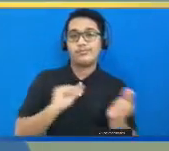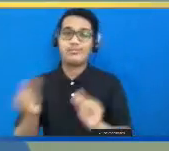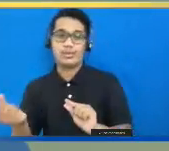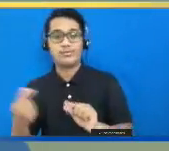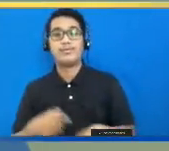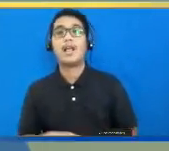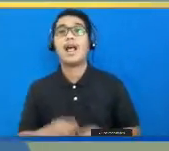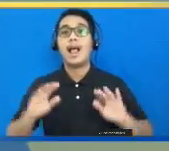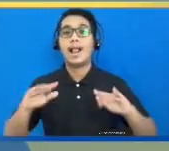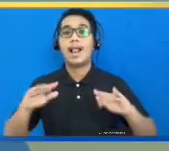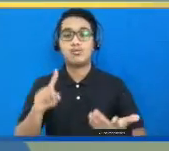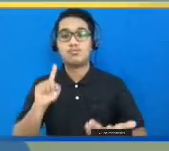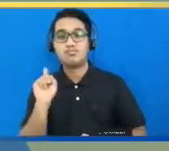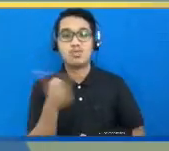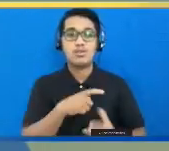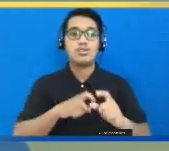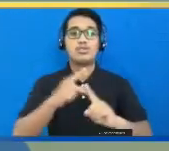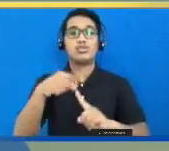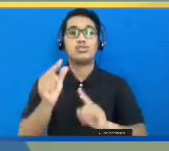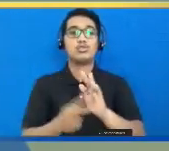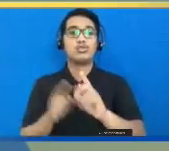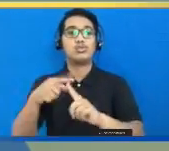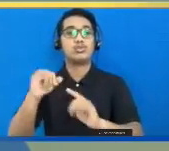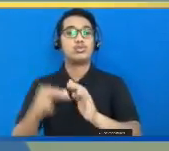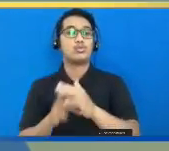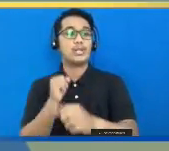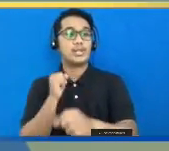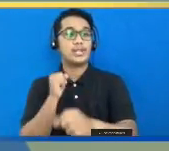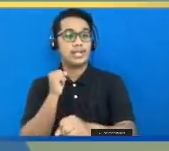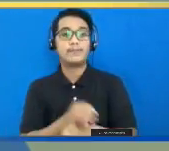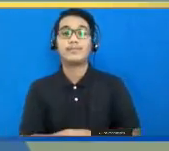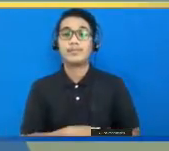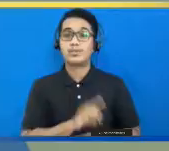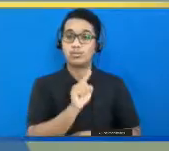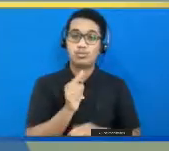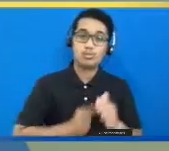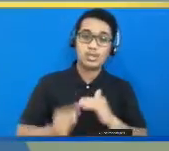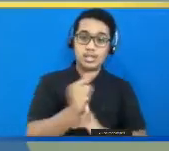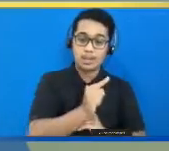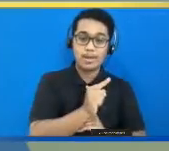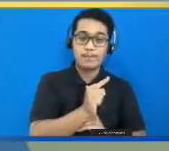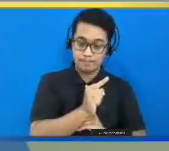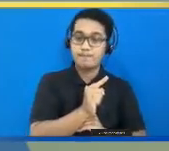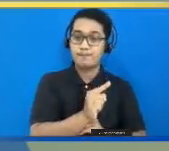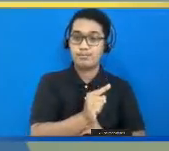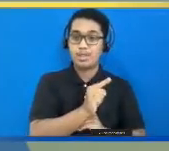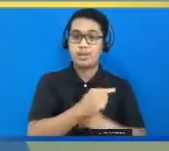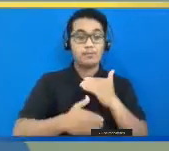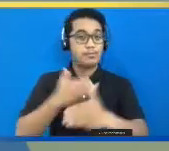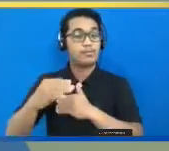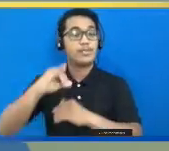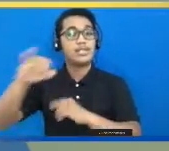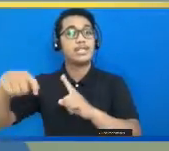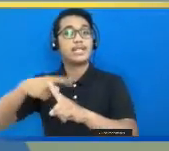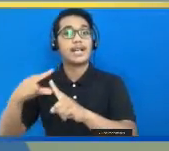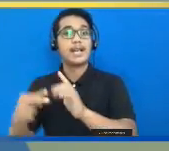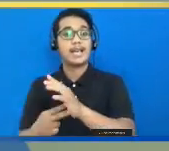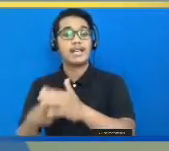percepatan penurunan stantink tetap menjadi prioritas dan juga kesinambungan program JKN